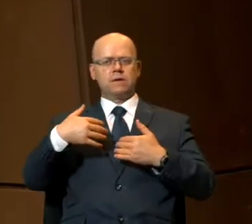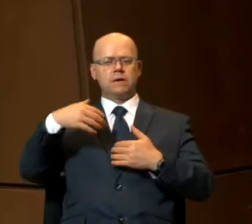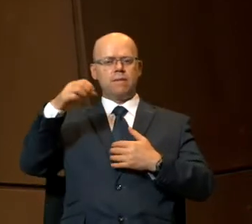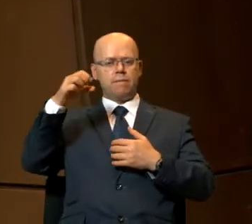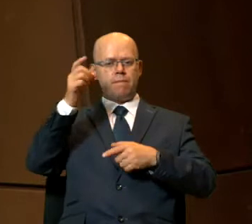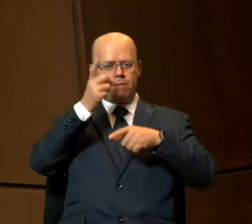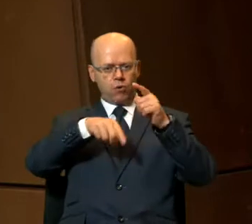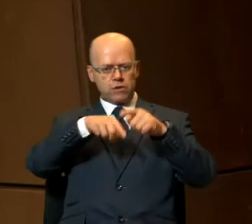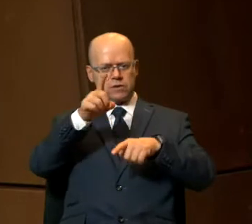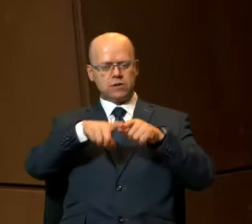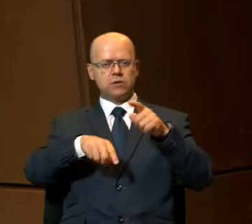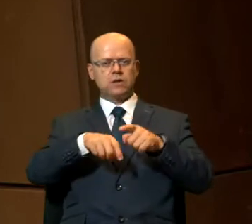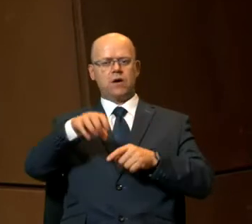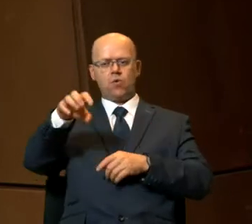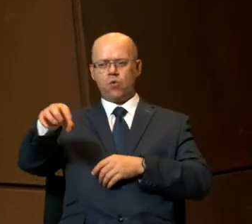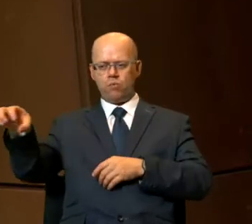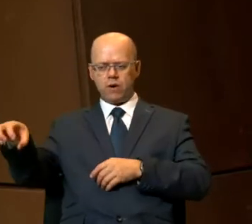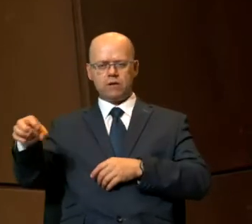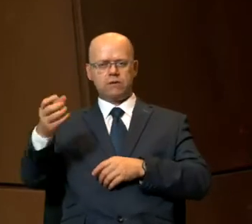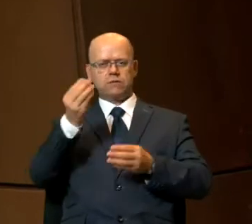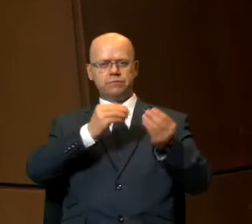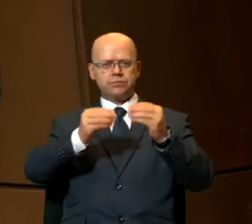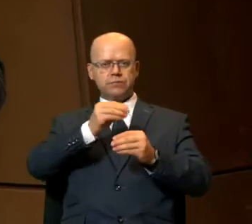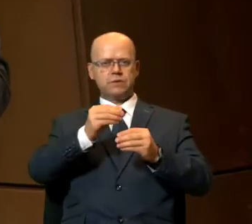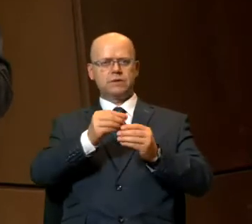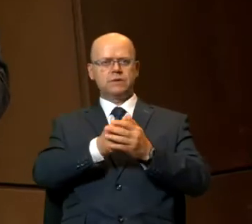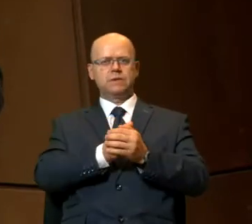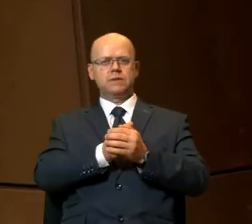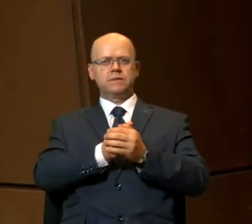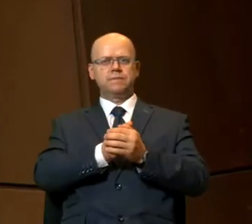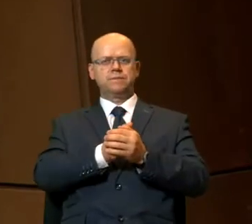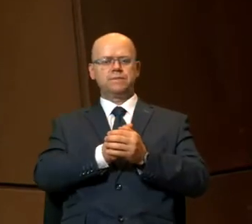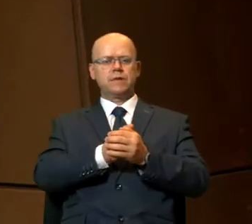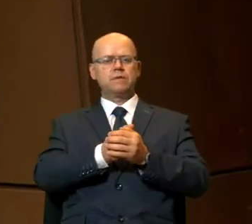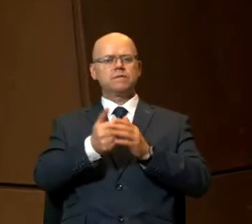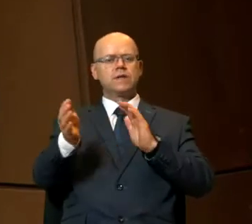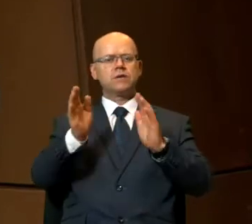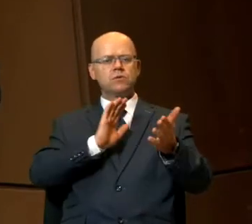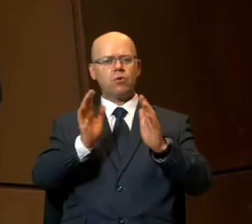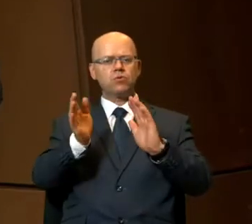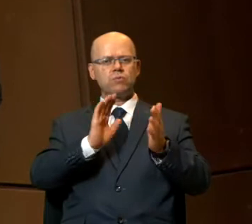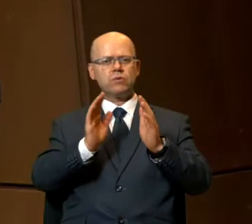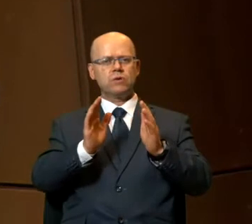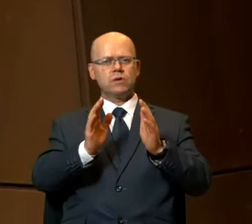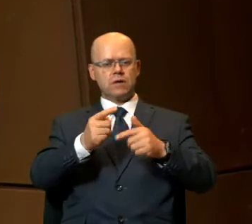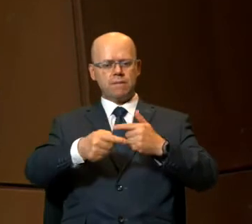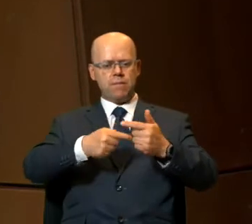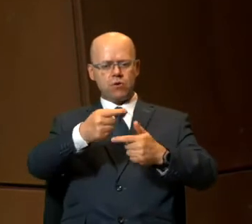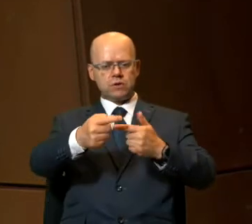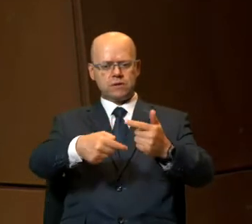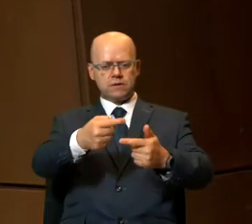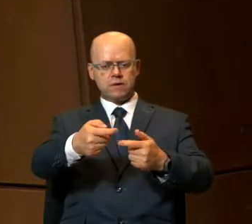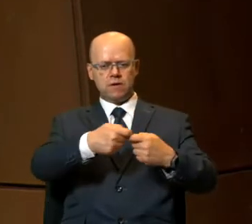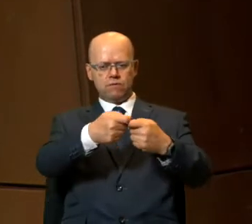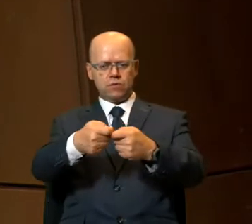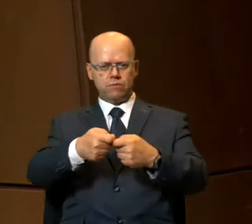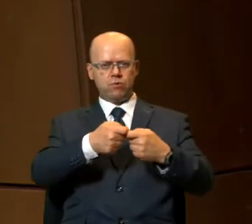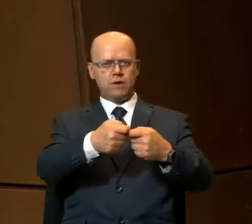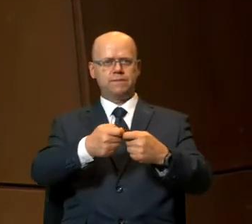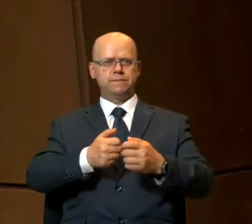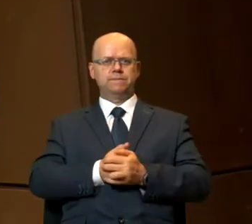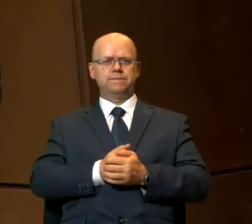instytucje, struktury, które tworzymy w tym procesie, są tworzone w sposób procesu wspólnotowego. To